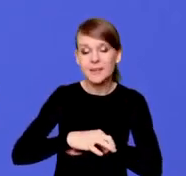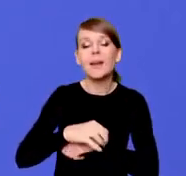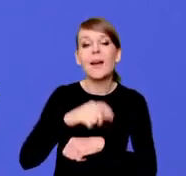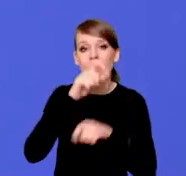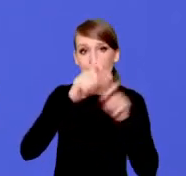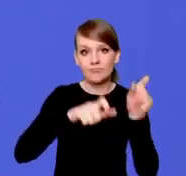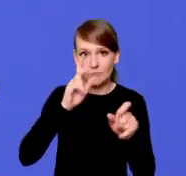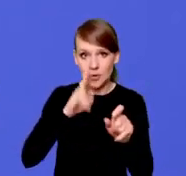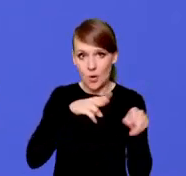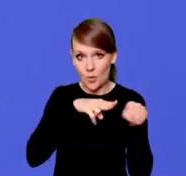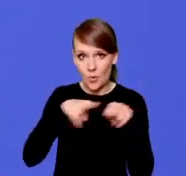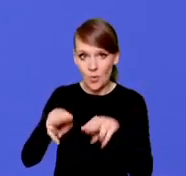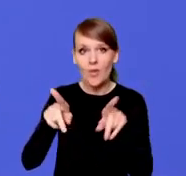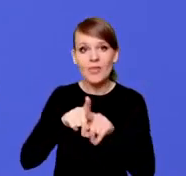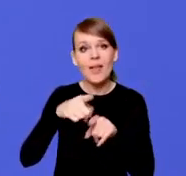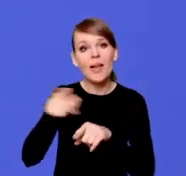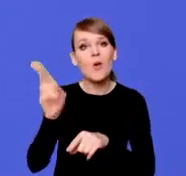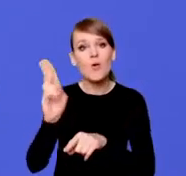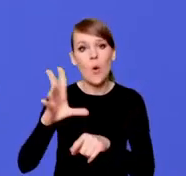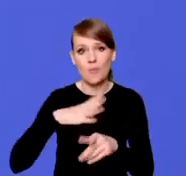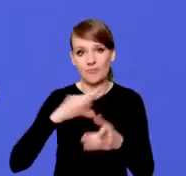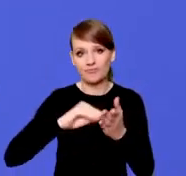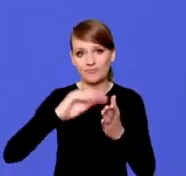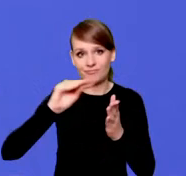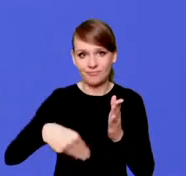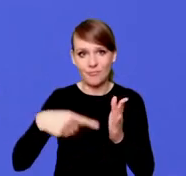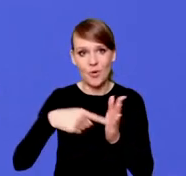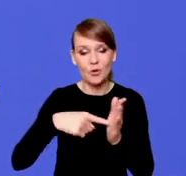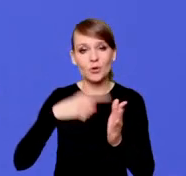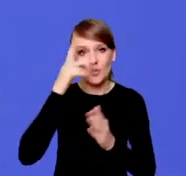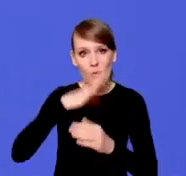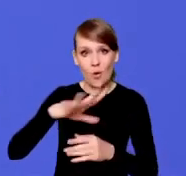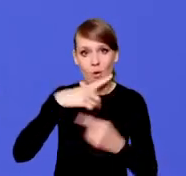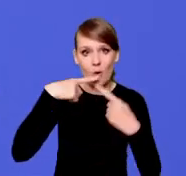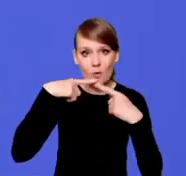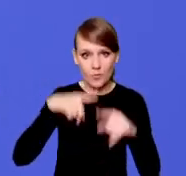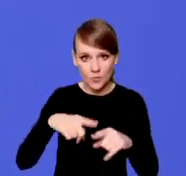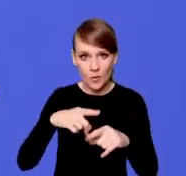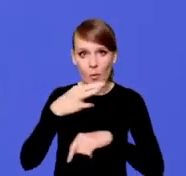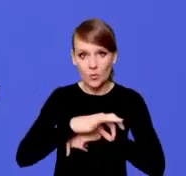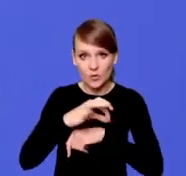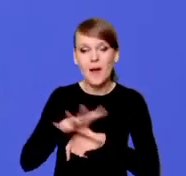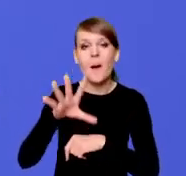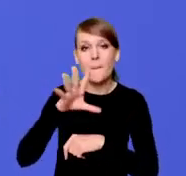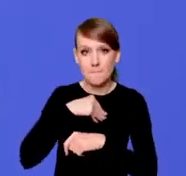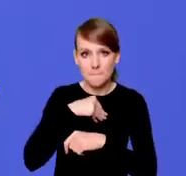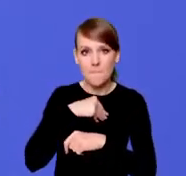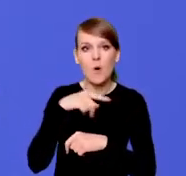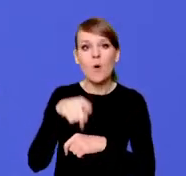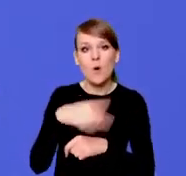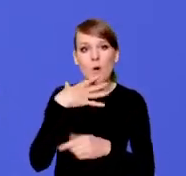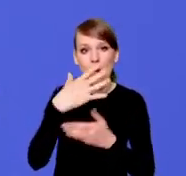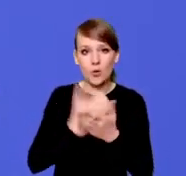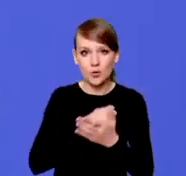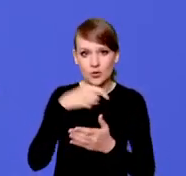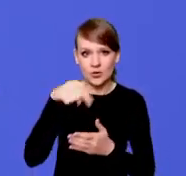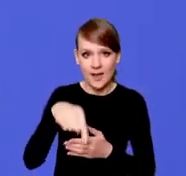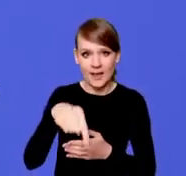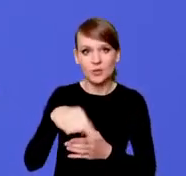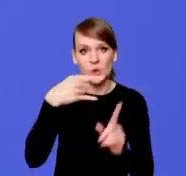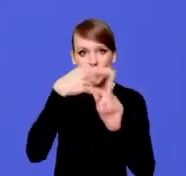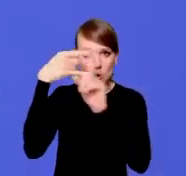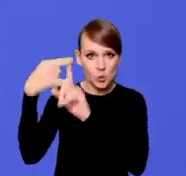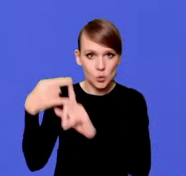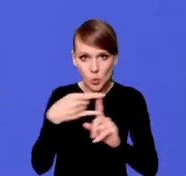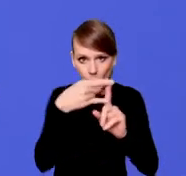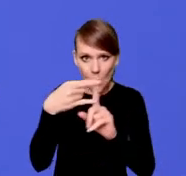Deklaracji Społecznej Odpowiedzialności Uczelni mogą uczestniczyć w tym webinarium za pośrednictwem platformy Zoom i kiedy przyjdzie odpowiedni czas, w